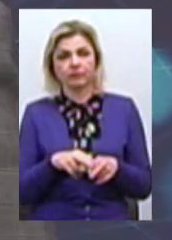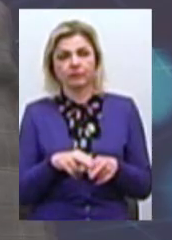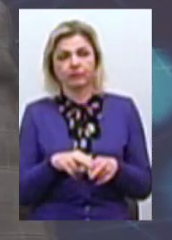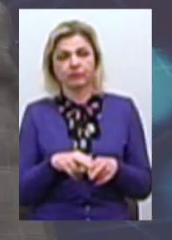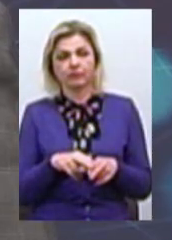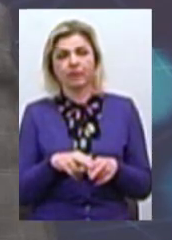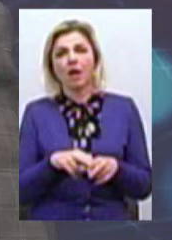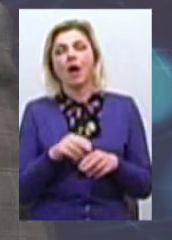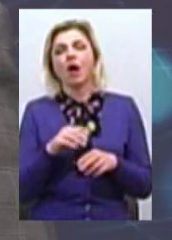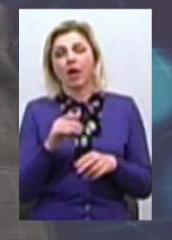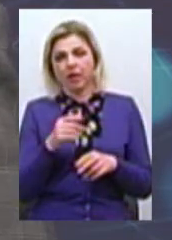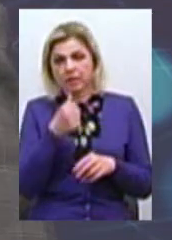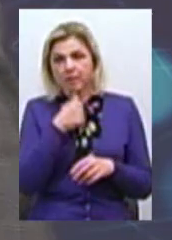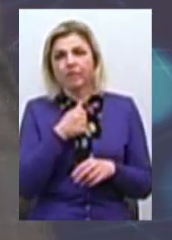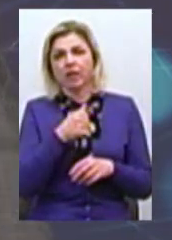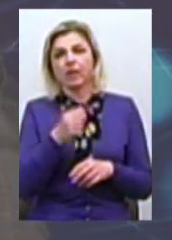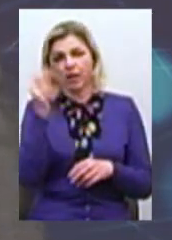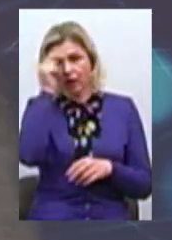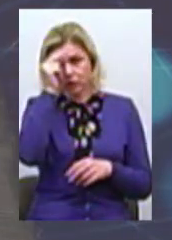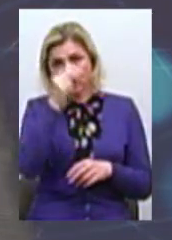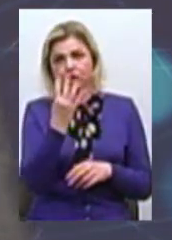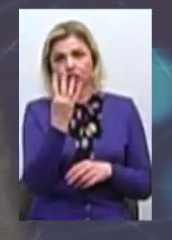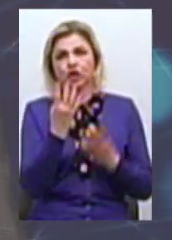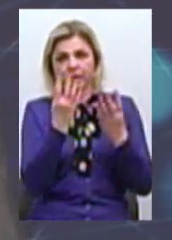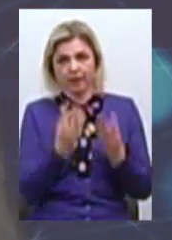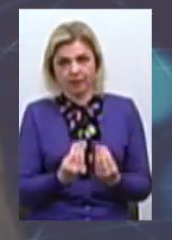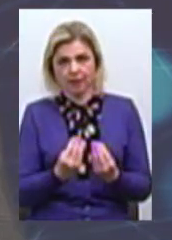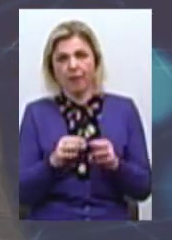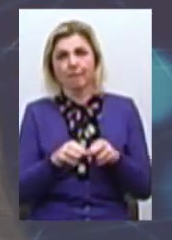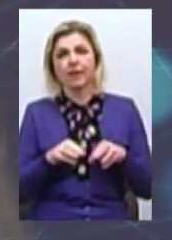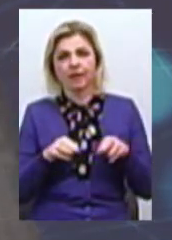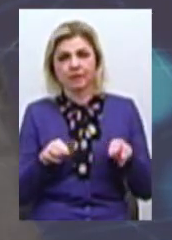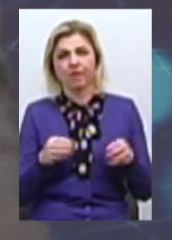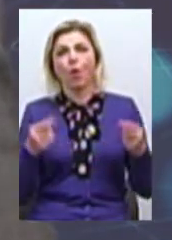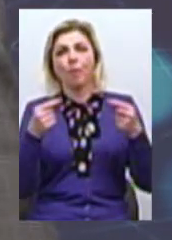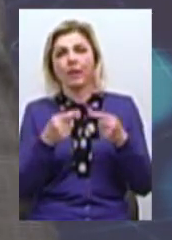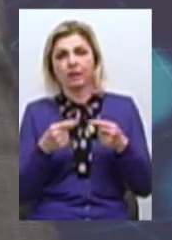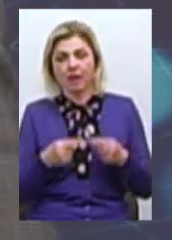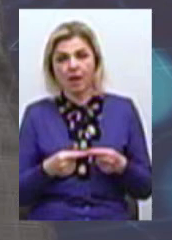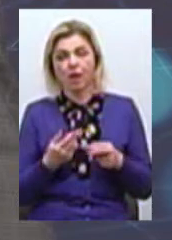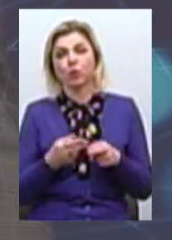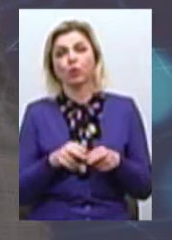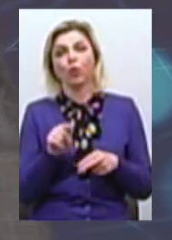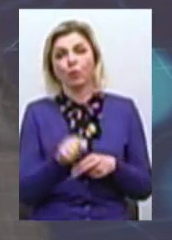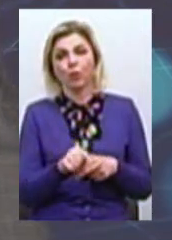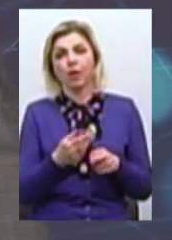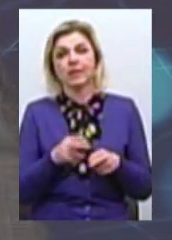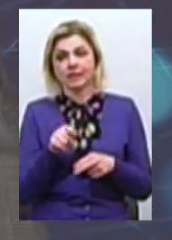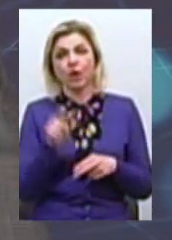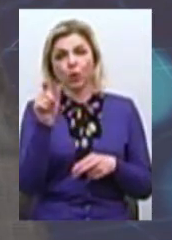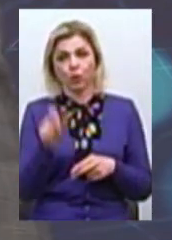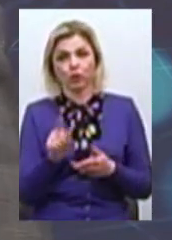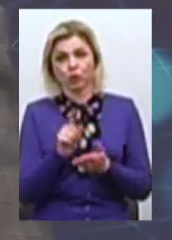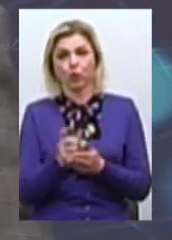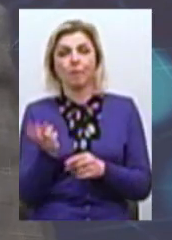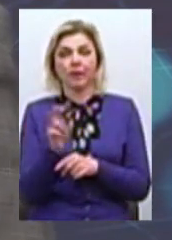певне навчання, 4 дні у нас міністерство оприділило. І тому ця людина повинна